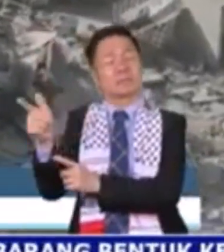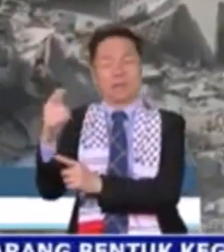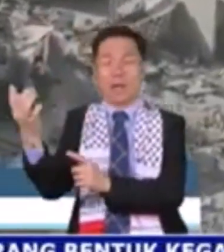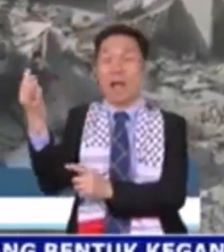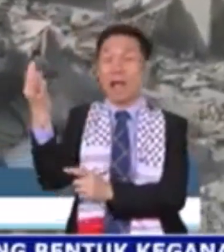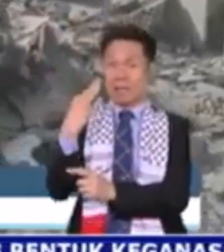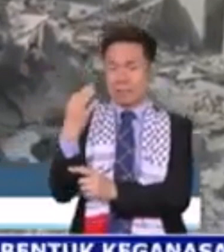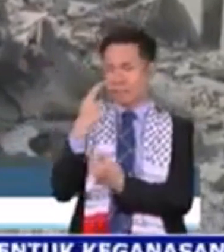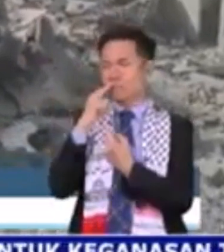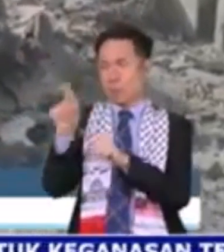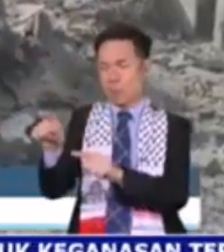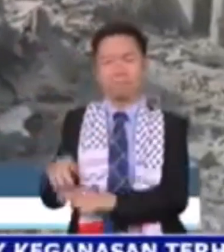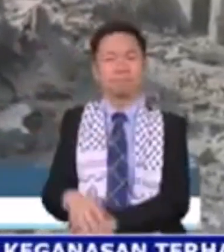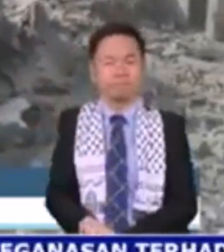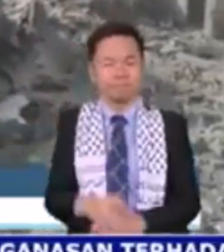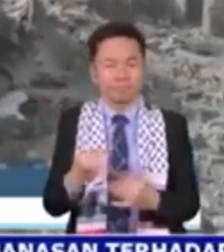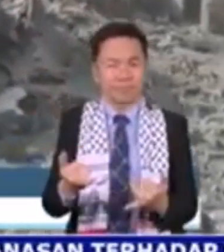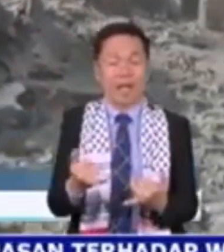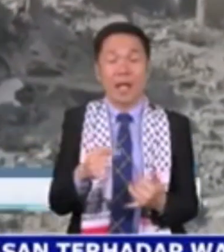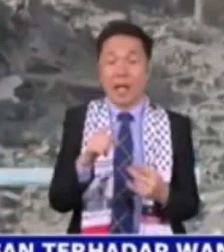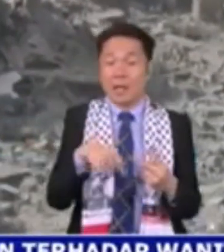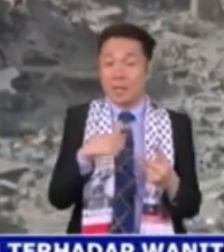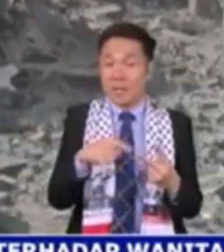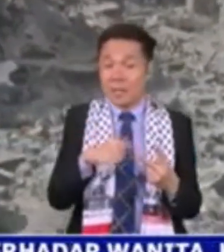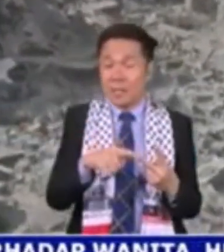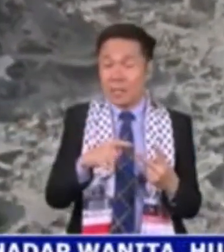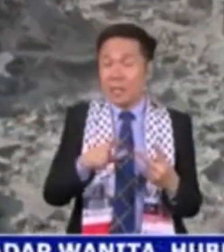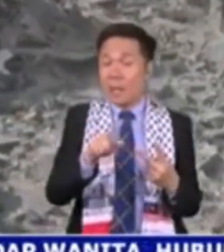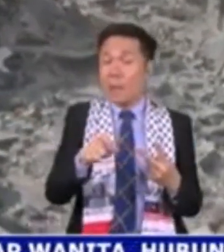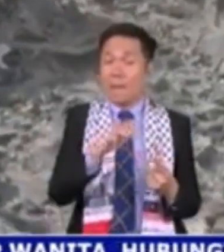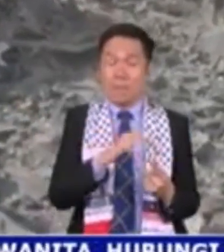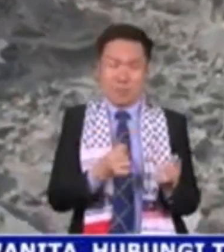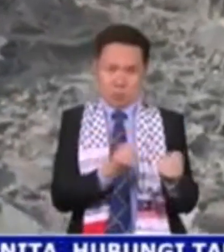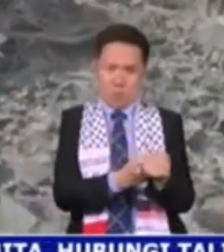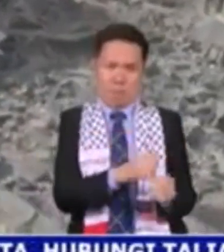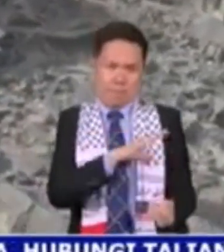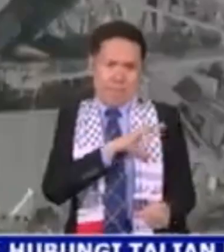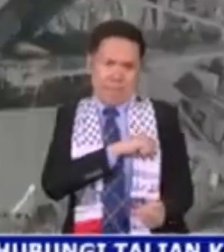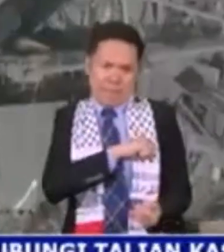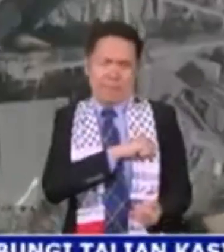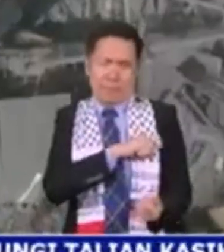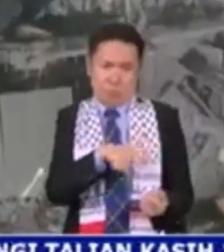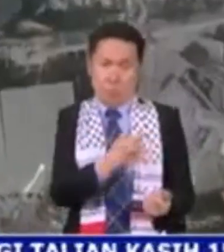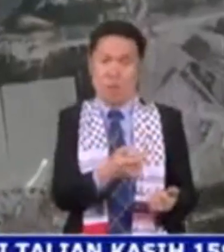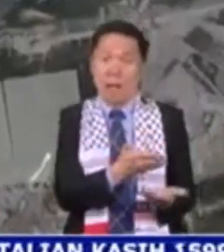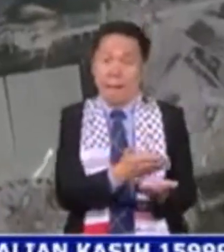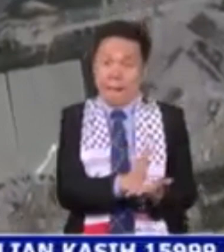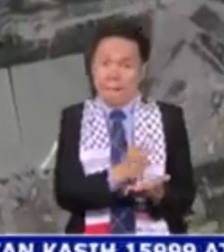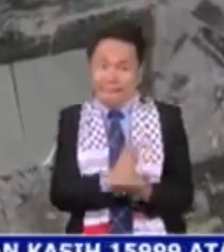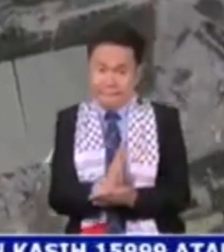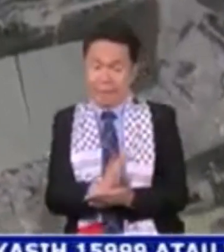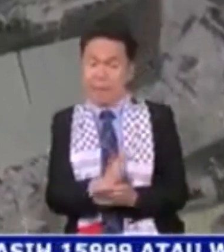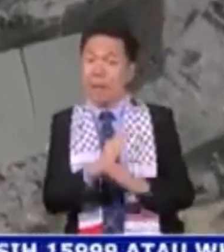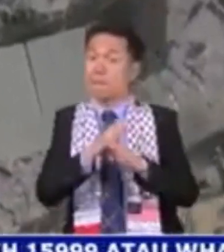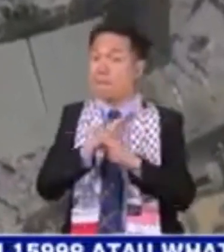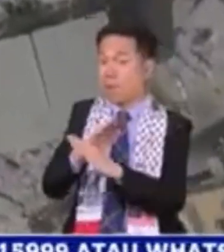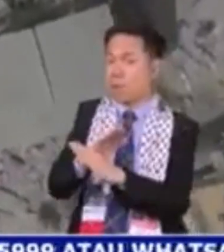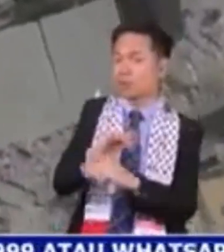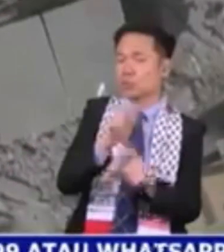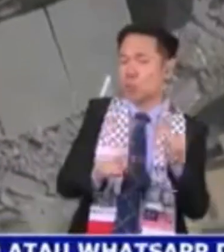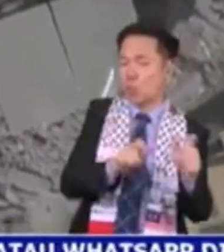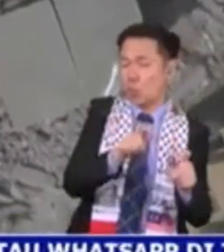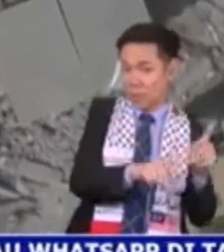di parlimen Malaysia juga akan memberi sokongan berterusan kepada Palestin termasuk perjuangan mendapatkan hak dan memberi perlindungan serta